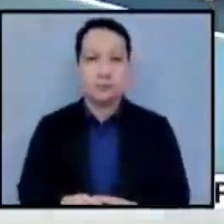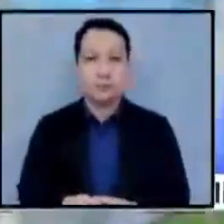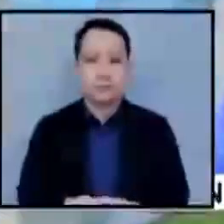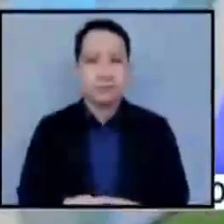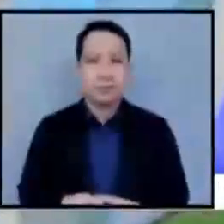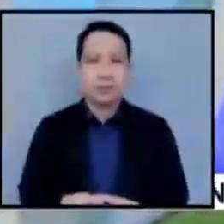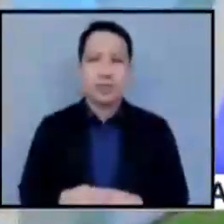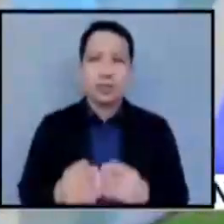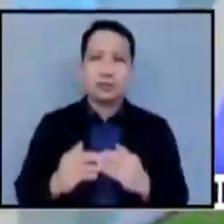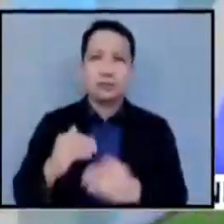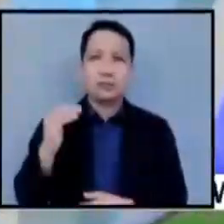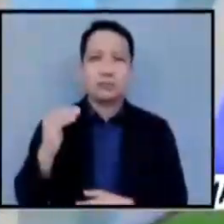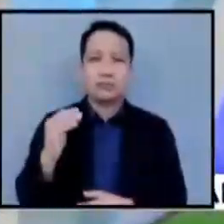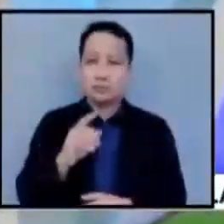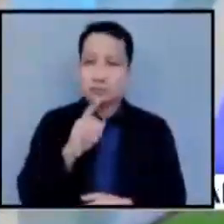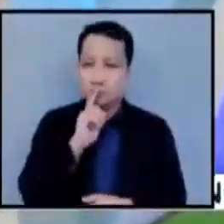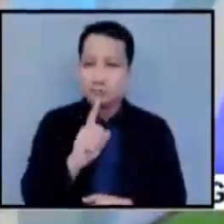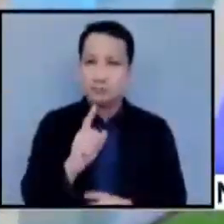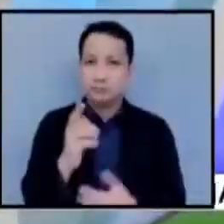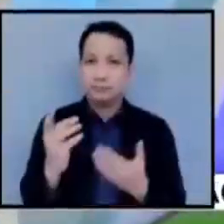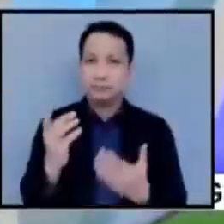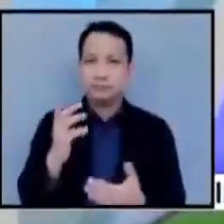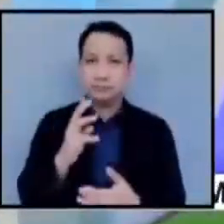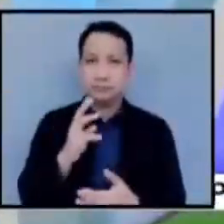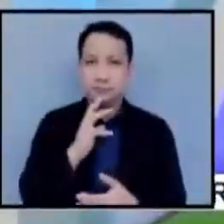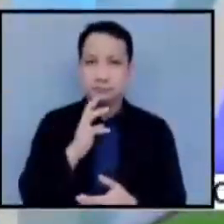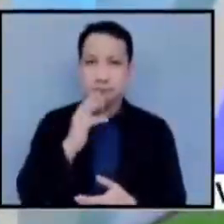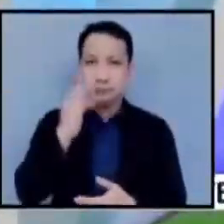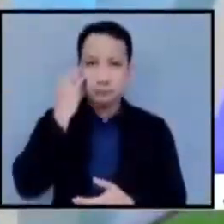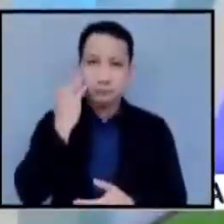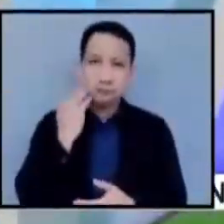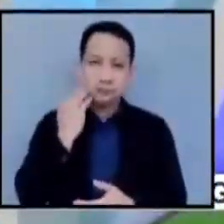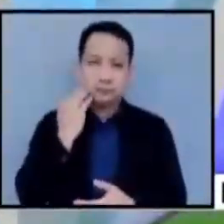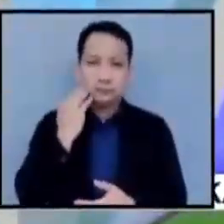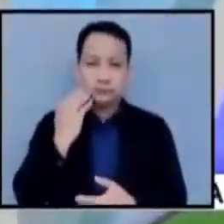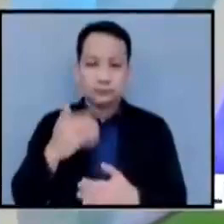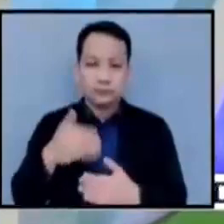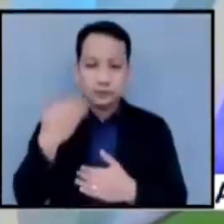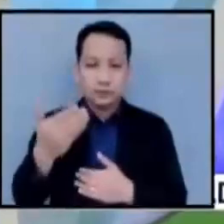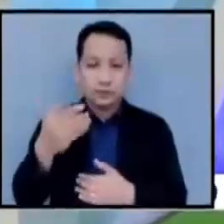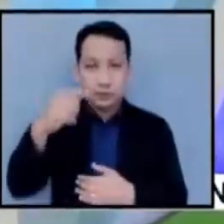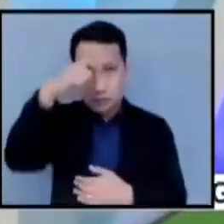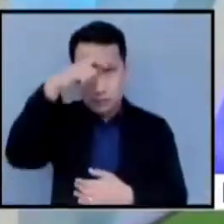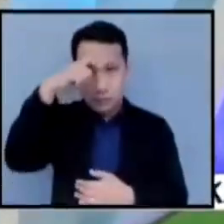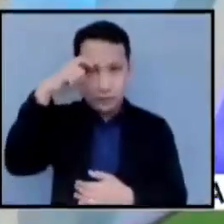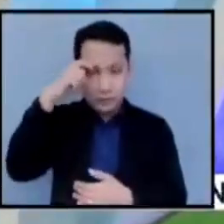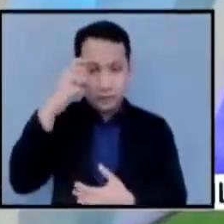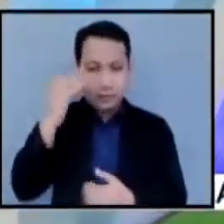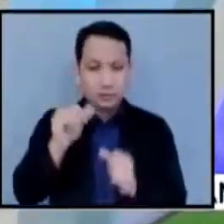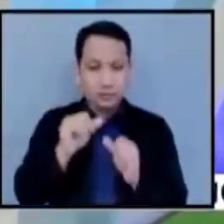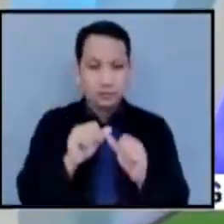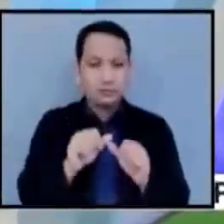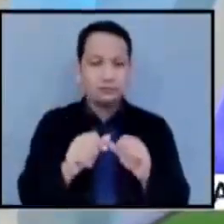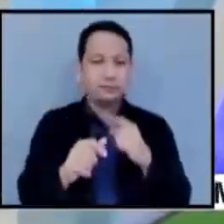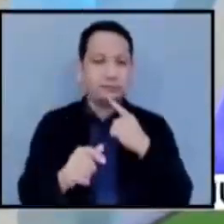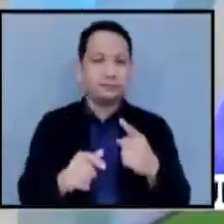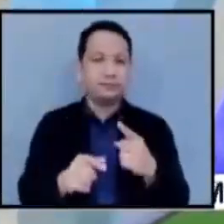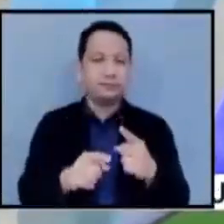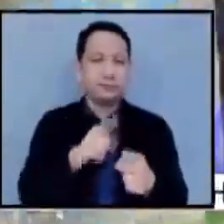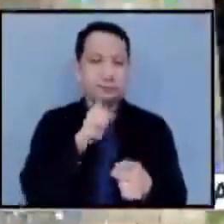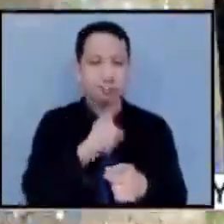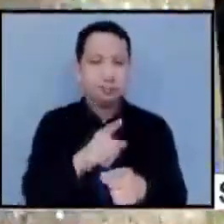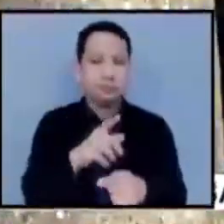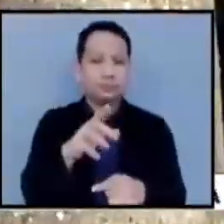Hindi totoo na magkakaroon ng water shortage sa darating na tag-init. Diniyak ito ng Metropolitan Water Works and Sewerage System